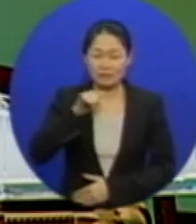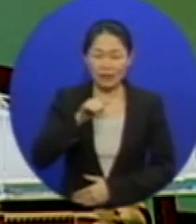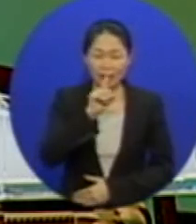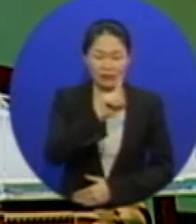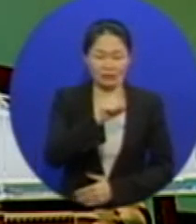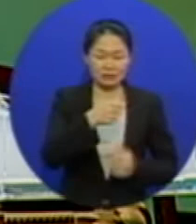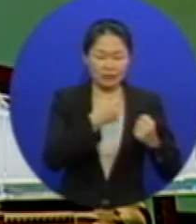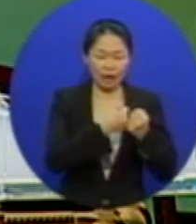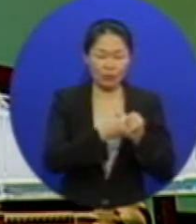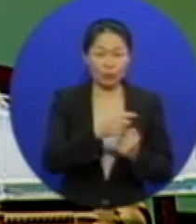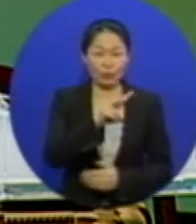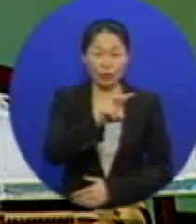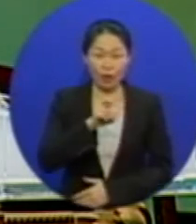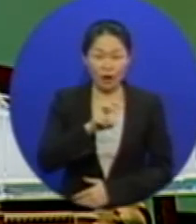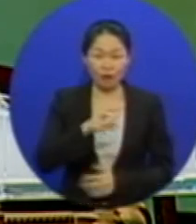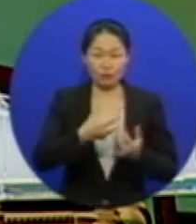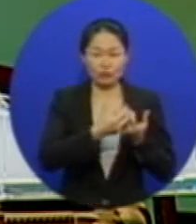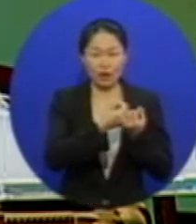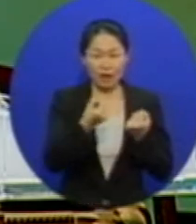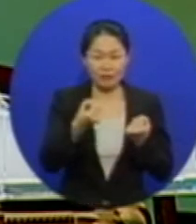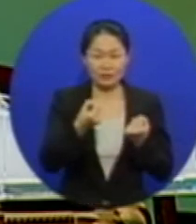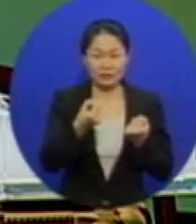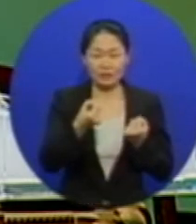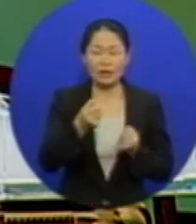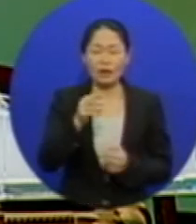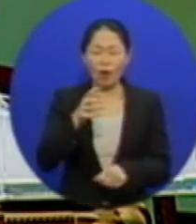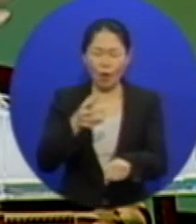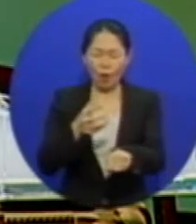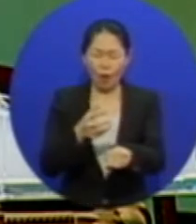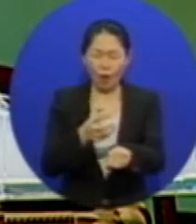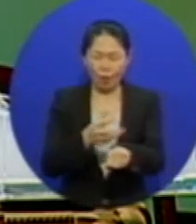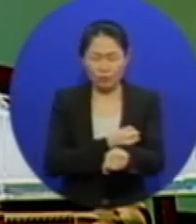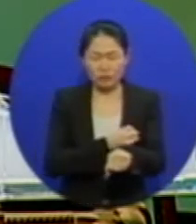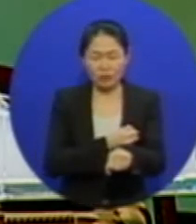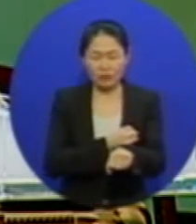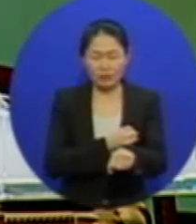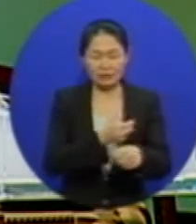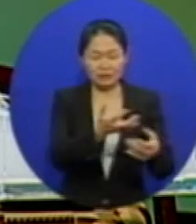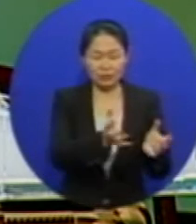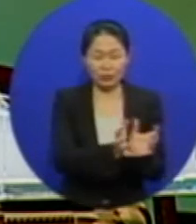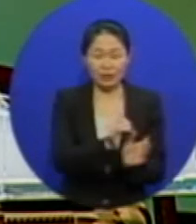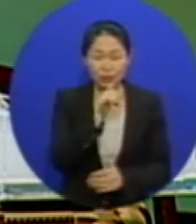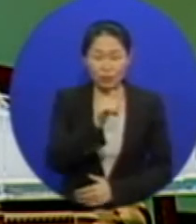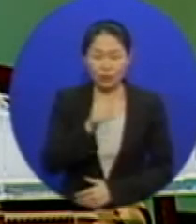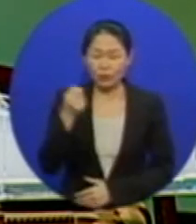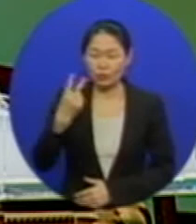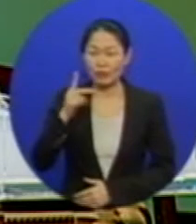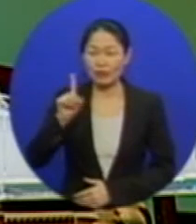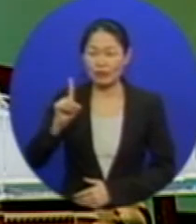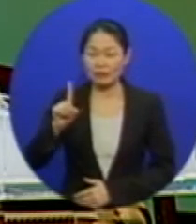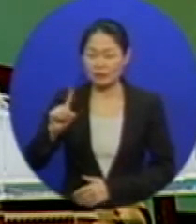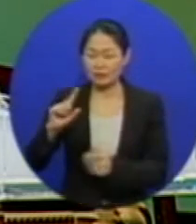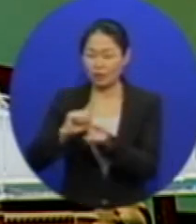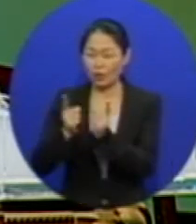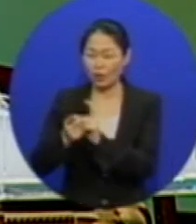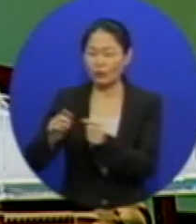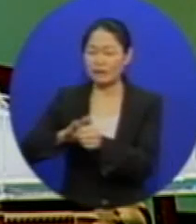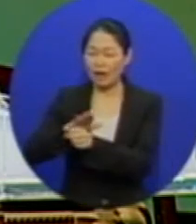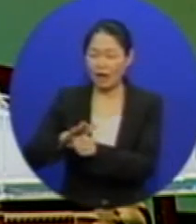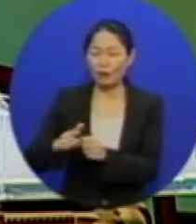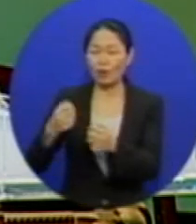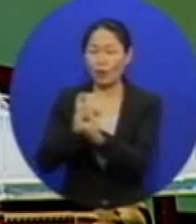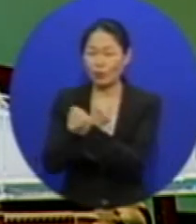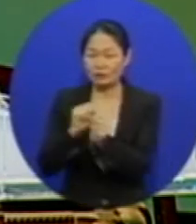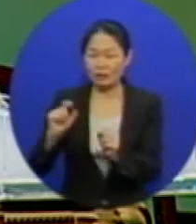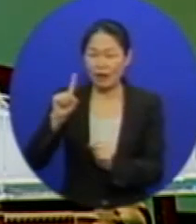미워하고 분열되는 그런 엄청난 소용돌이 않아 있고 또 하나는 서로 사랑하고 용서하고